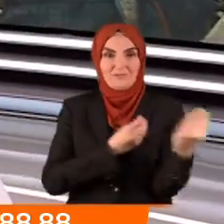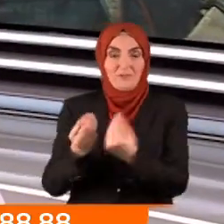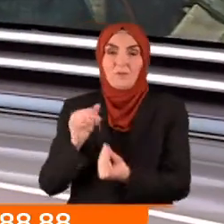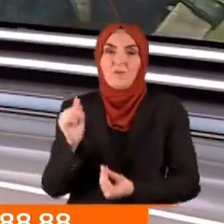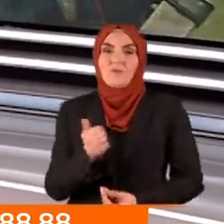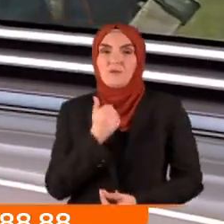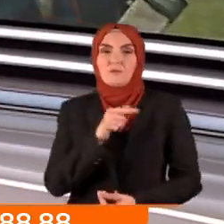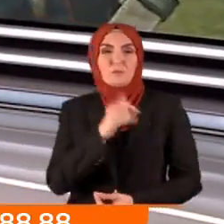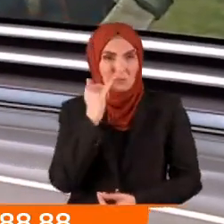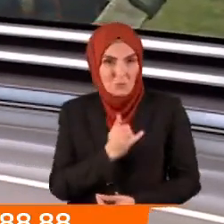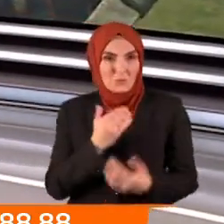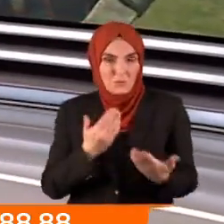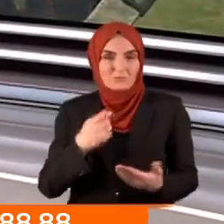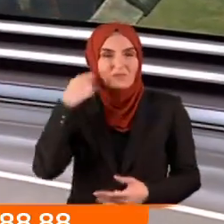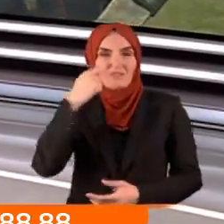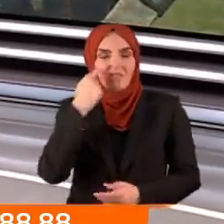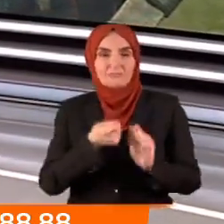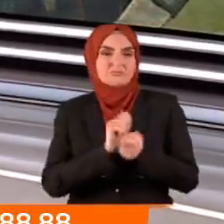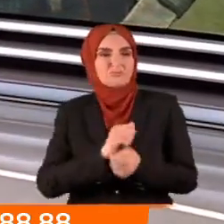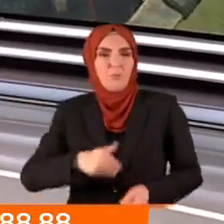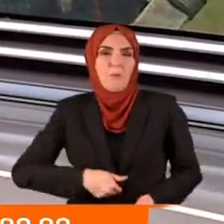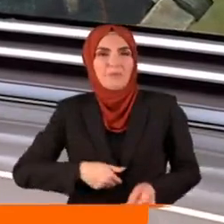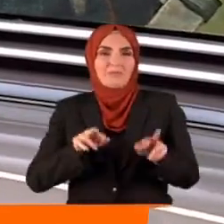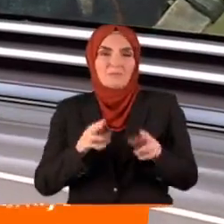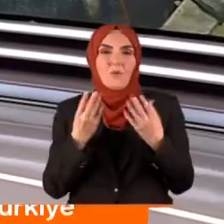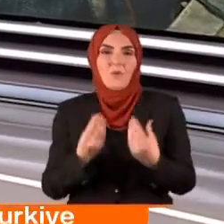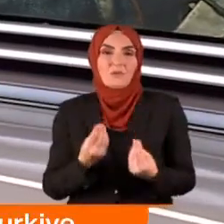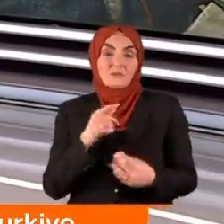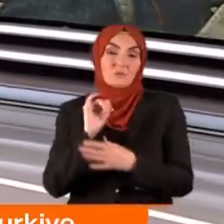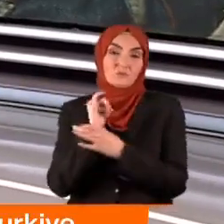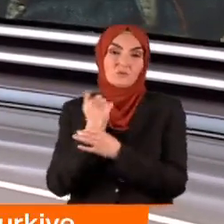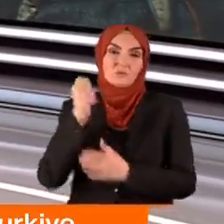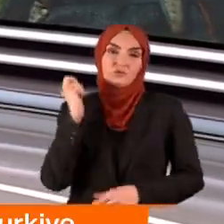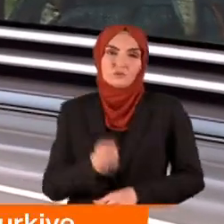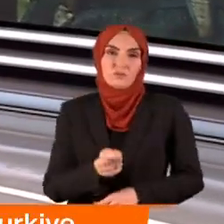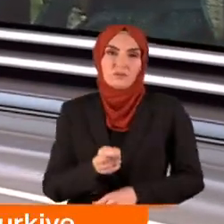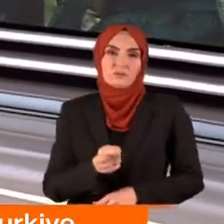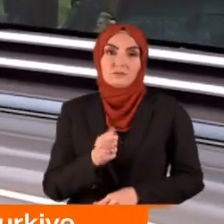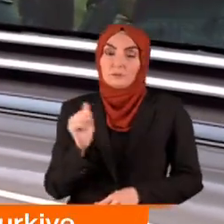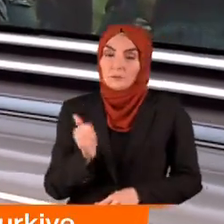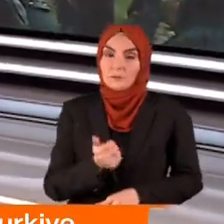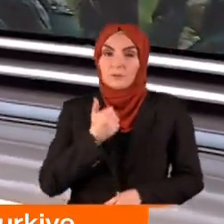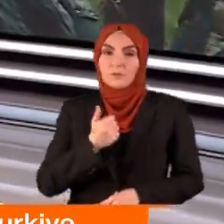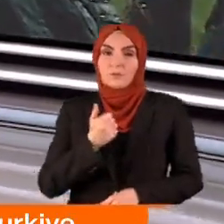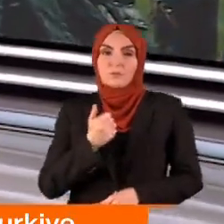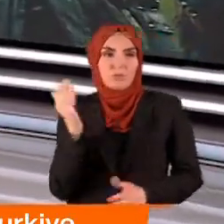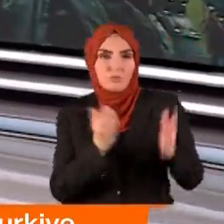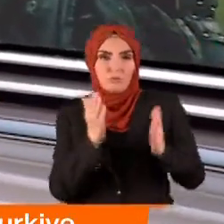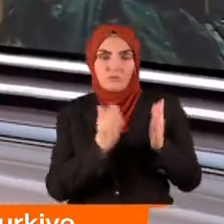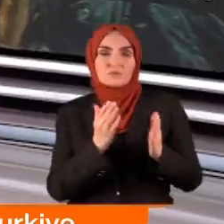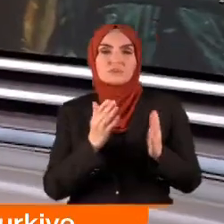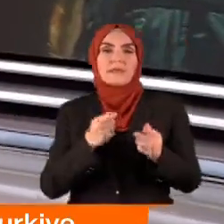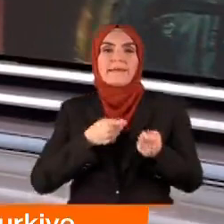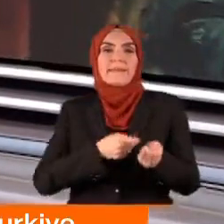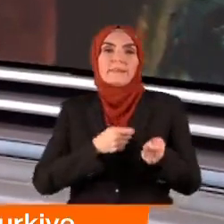yapım. Bu yüzden de ustalık şart. Hatta oldukça kapsamlı bir dövüş eğitimi almak gerekiyor bu sahneleri çekebilmek için. Peki